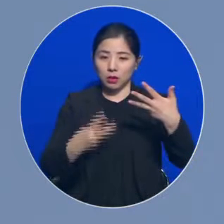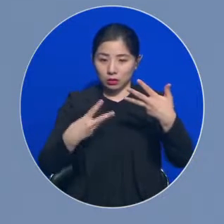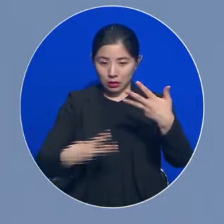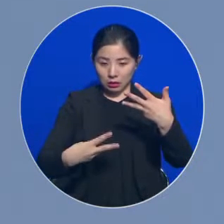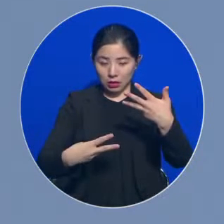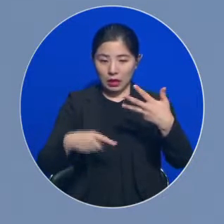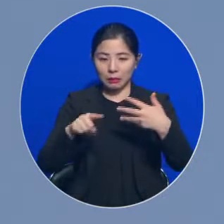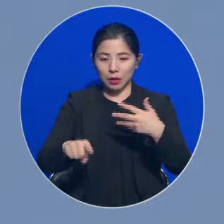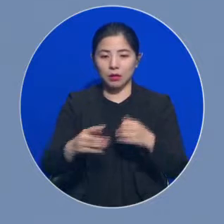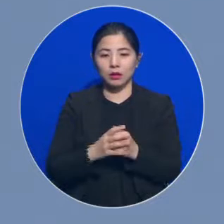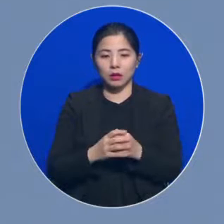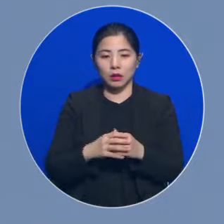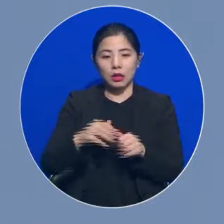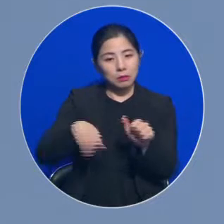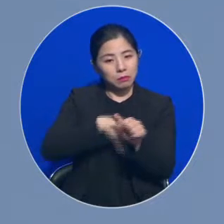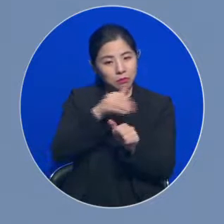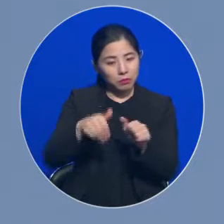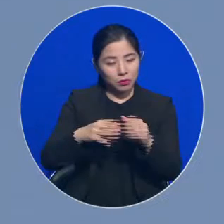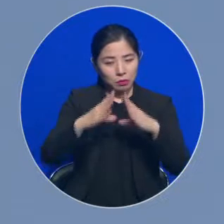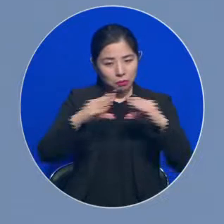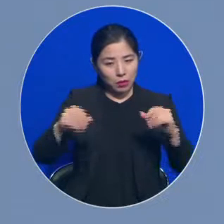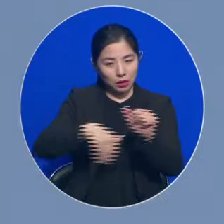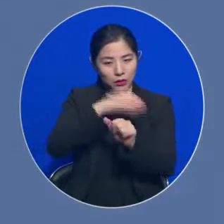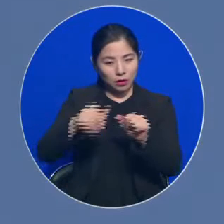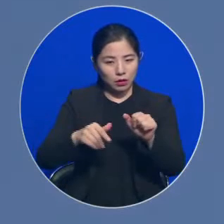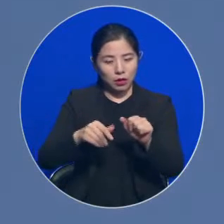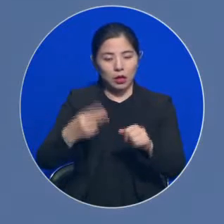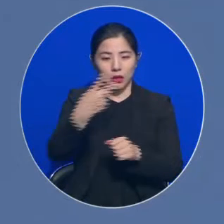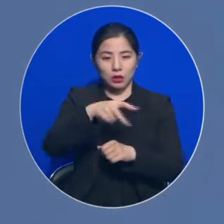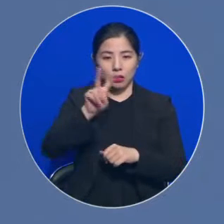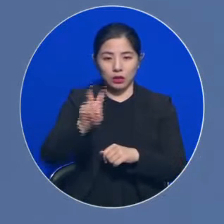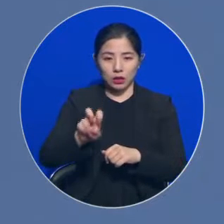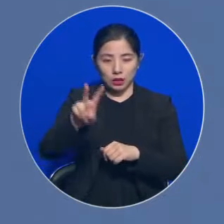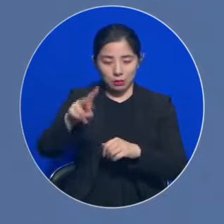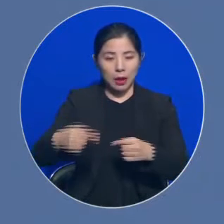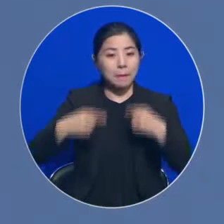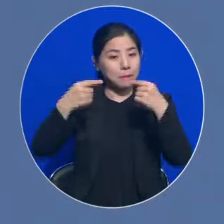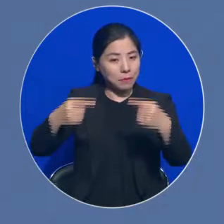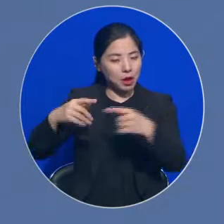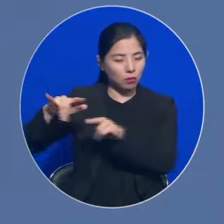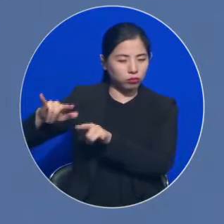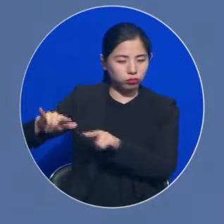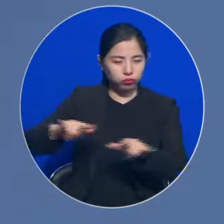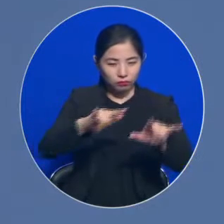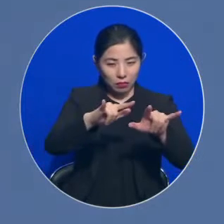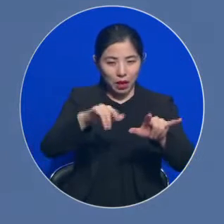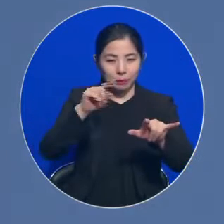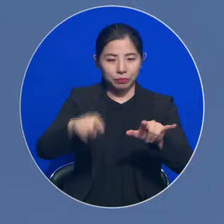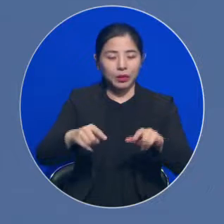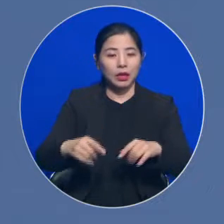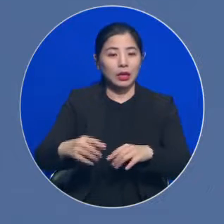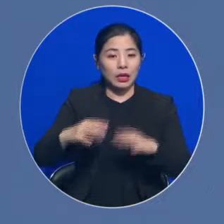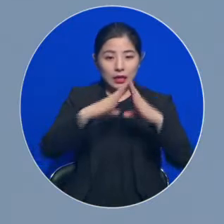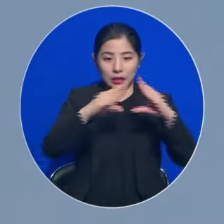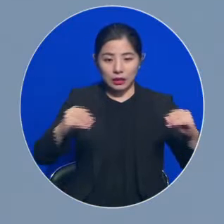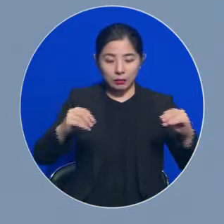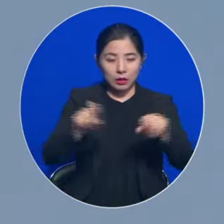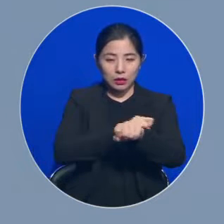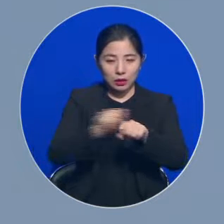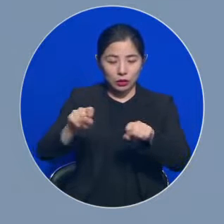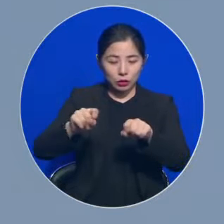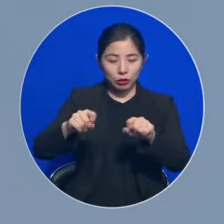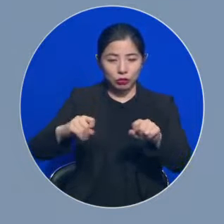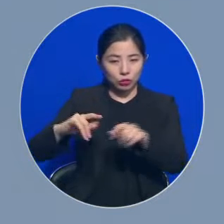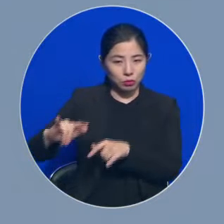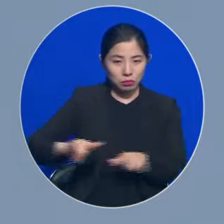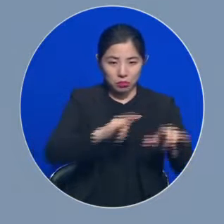기자 대피라미드 인근에서 열린 피라미드 에어쇼 2022에 참가한 블랙 이글스가 이집트 공군 특수 비행팀